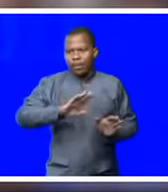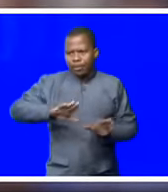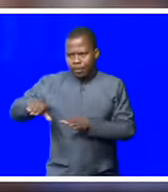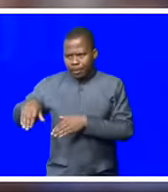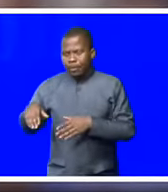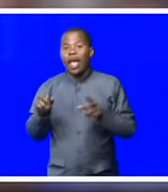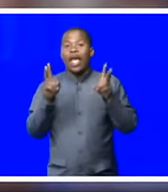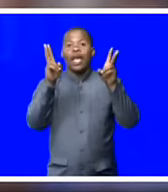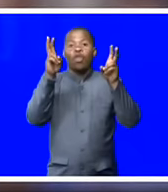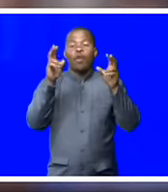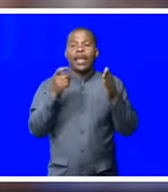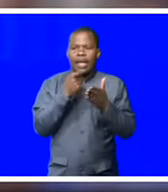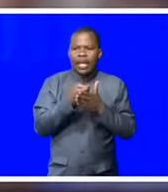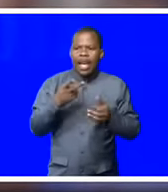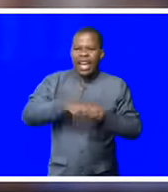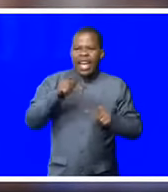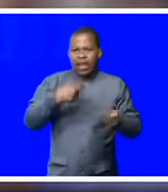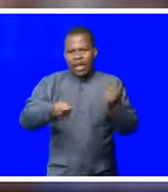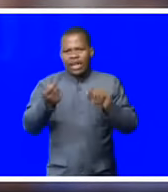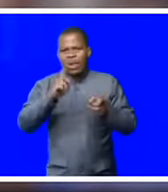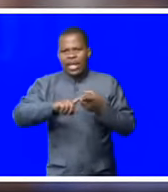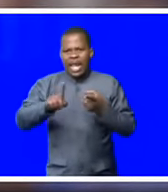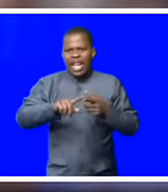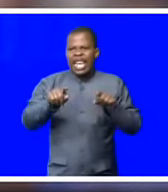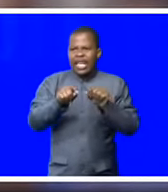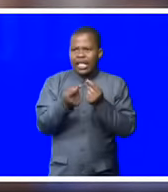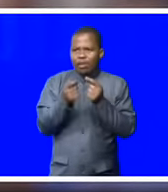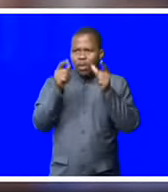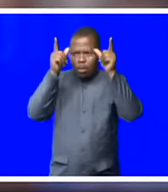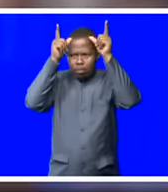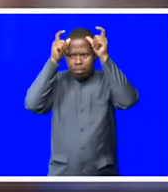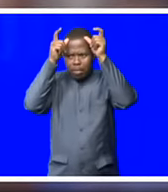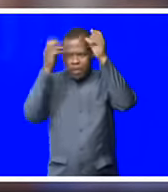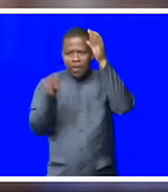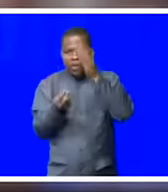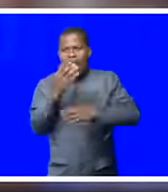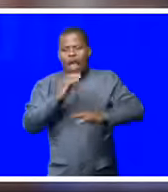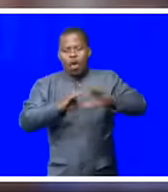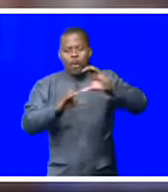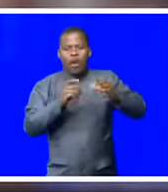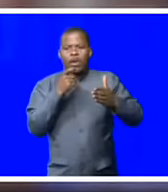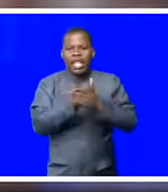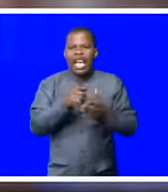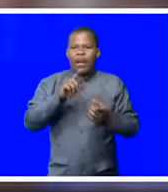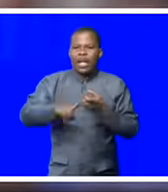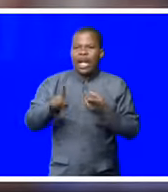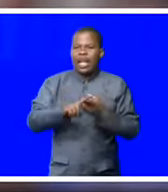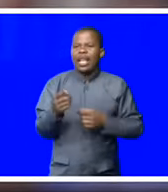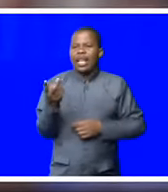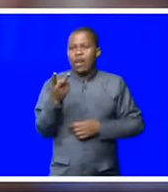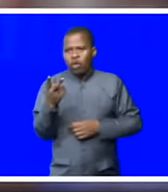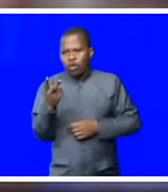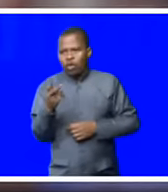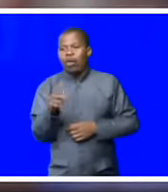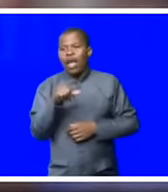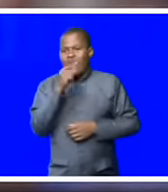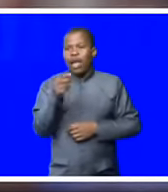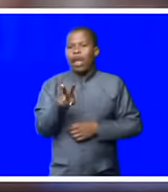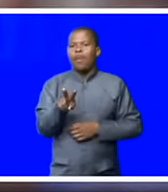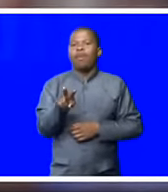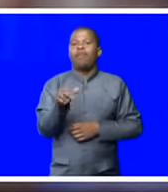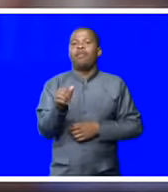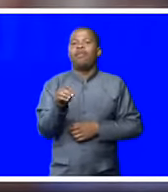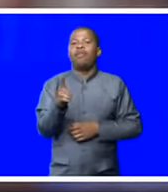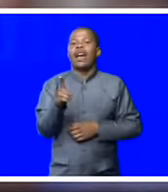tekuthenga kanye nekuthengiswa kwabadlali titsi licembu leManchester United sekuqale inkulumo tekuthenga abadlali ababili lokungu-Jamie Vardy loneminyaka